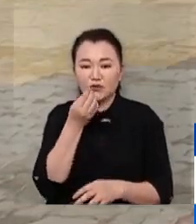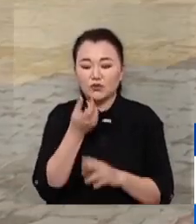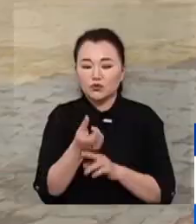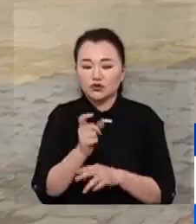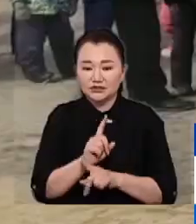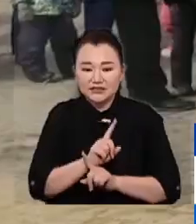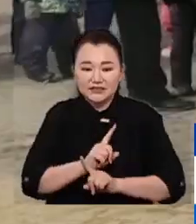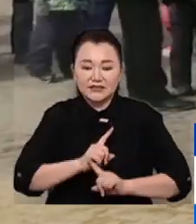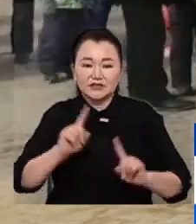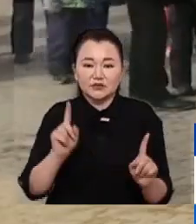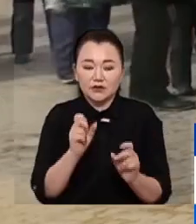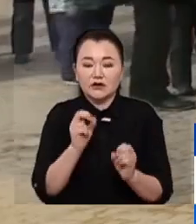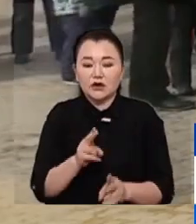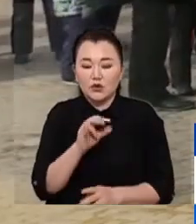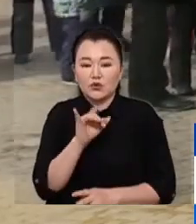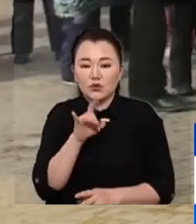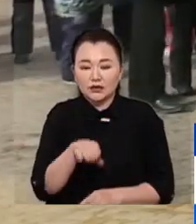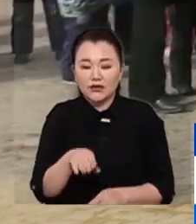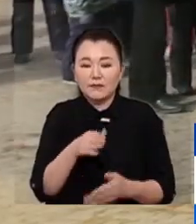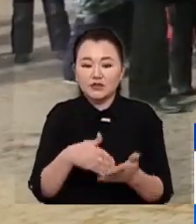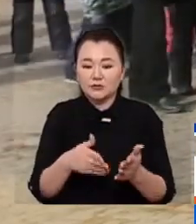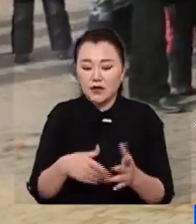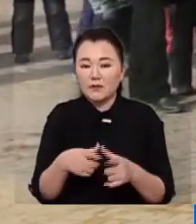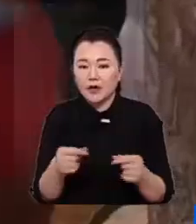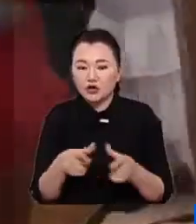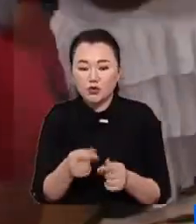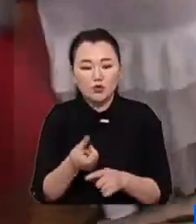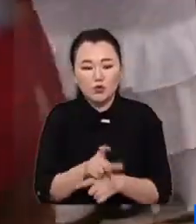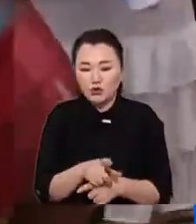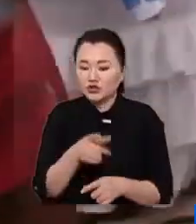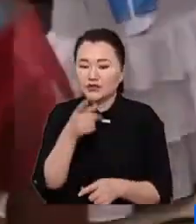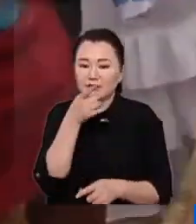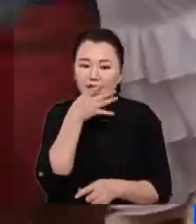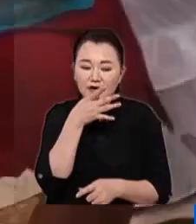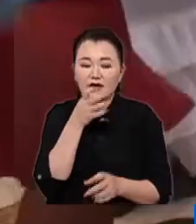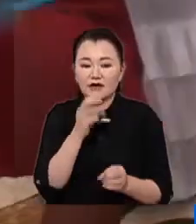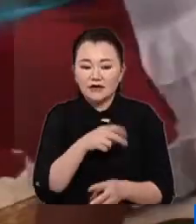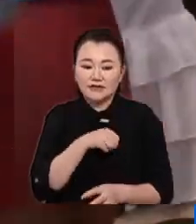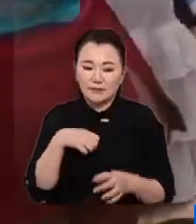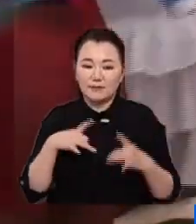слишком экзотичным, как и курт. А вот бешбармак и баурсаки очень пришлись по душе, как